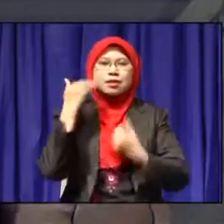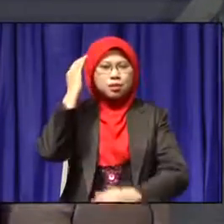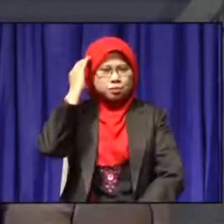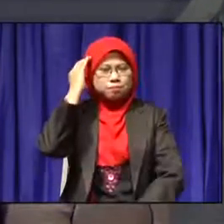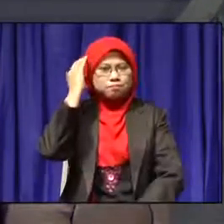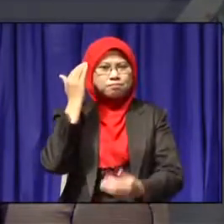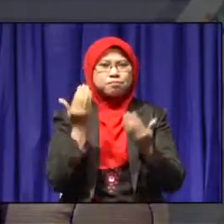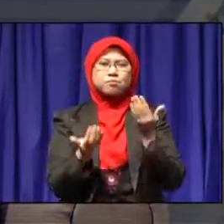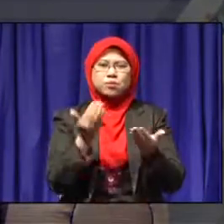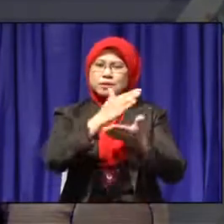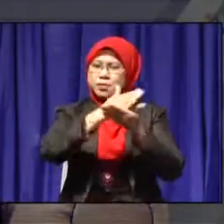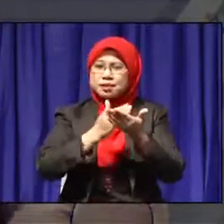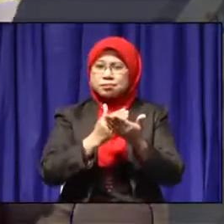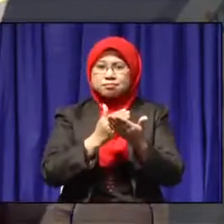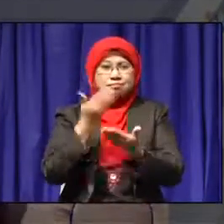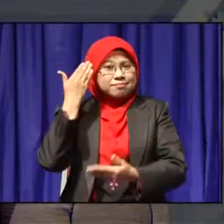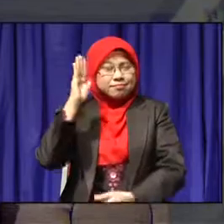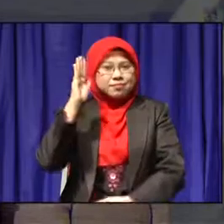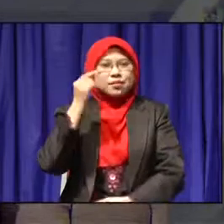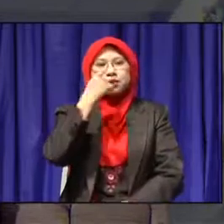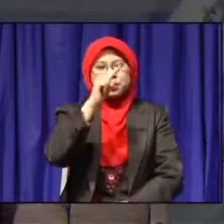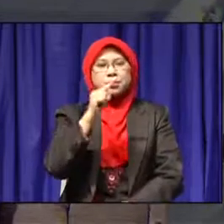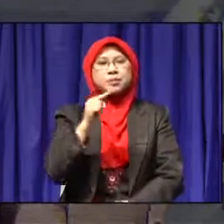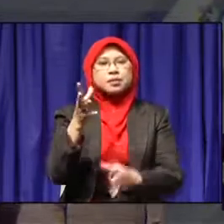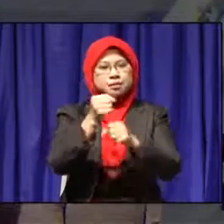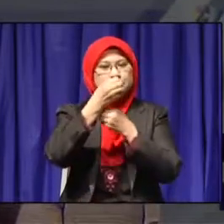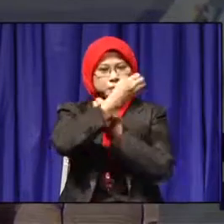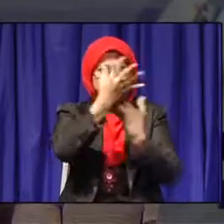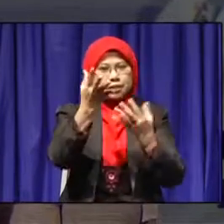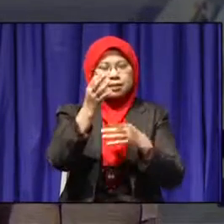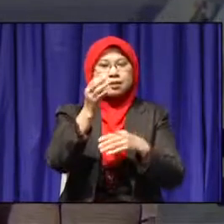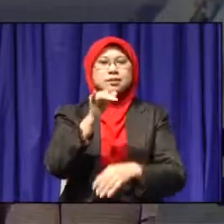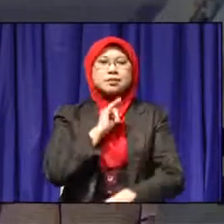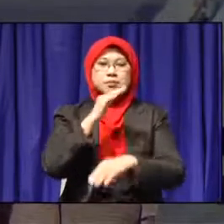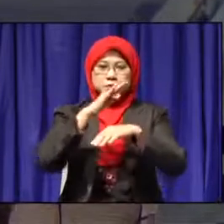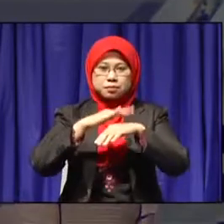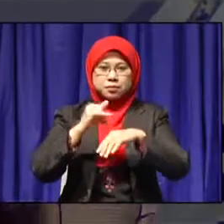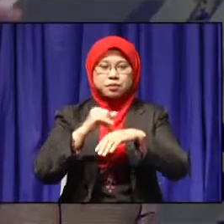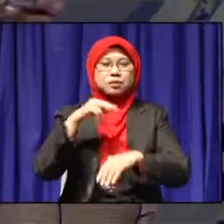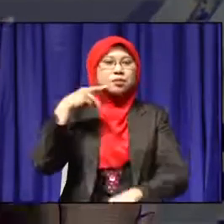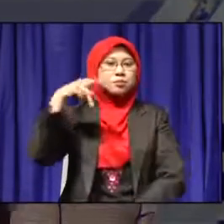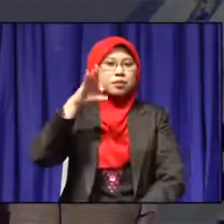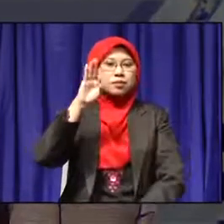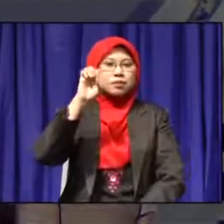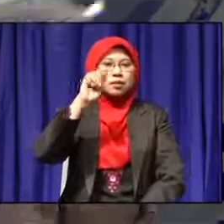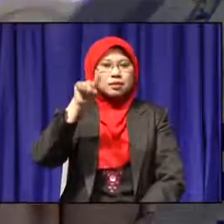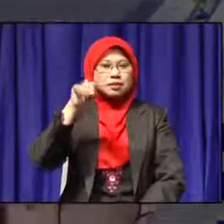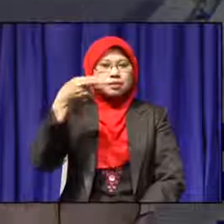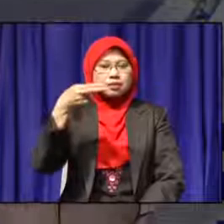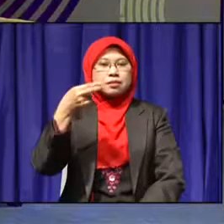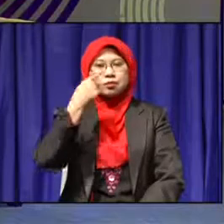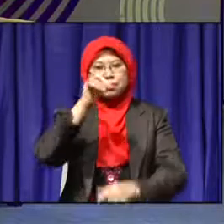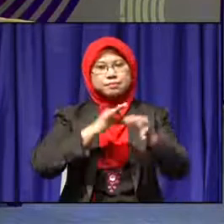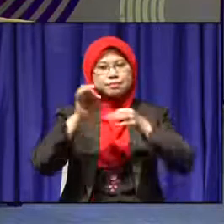Dan mungkin ada yang tidak jadi untuk mendapatkan ma'lumat ini saya menjemput banufaza untuk memberikan penerangan dengan lebih jelas lagi